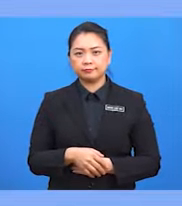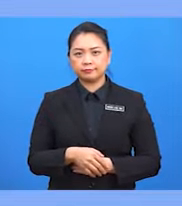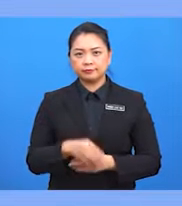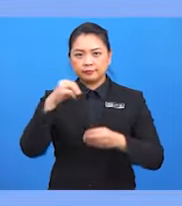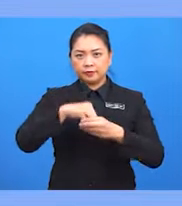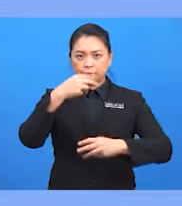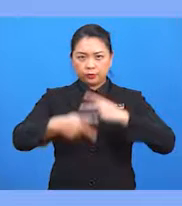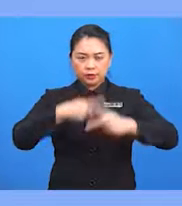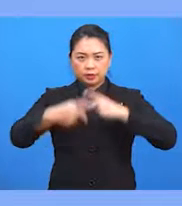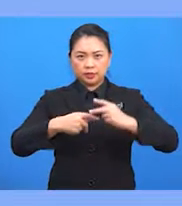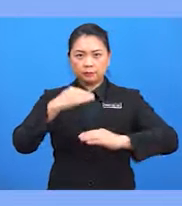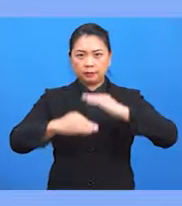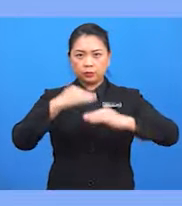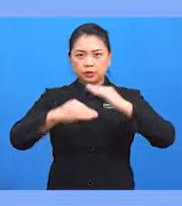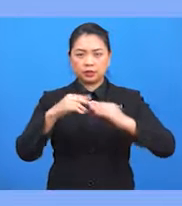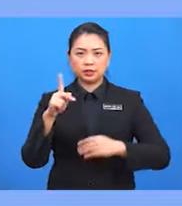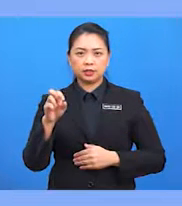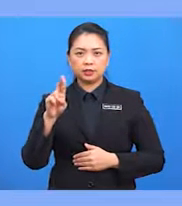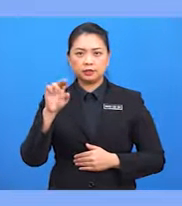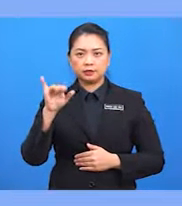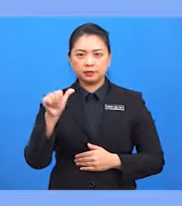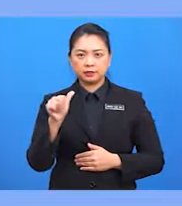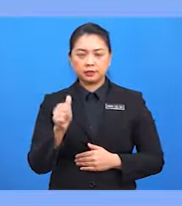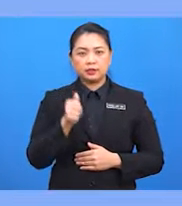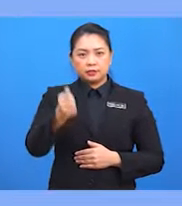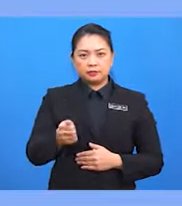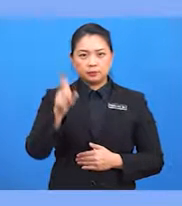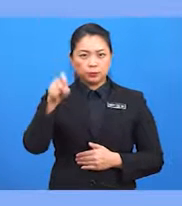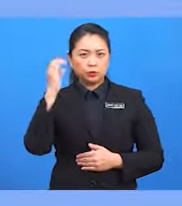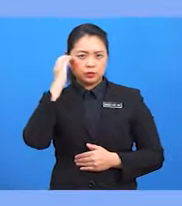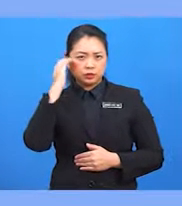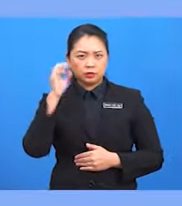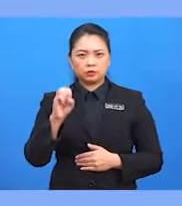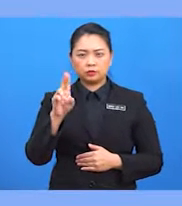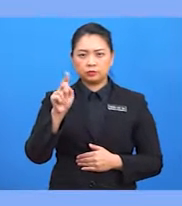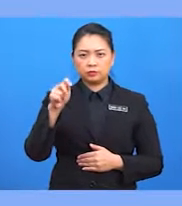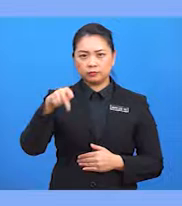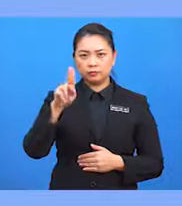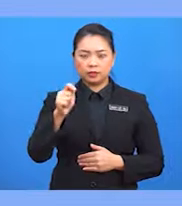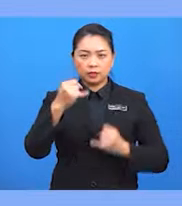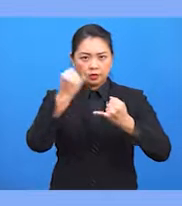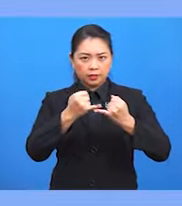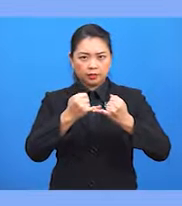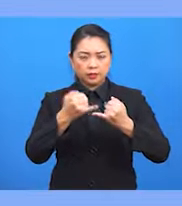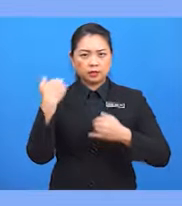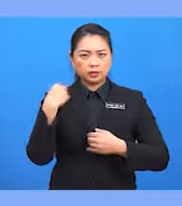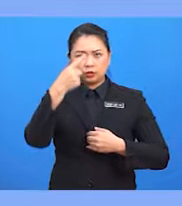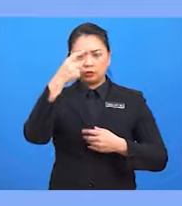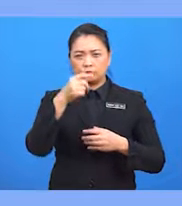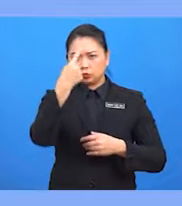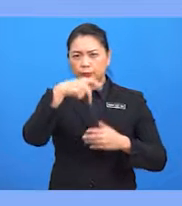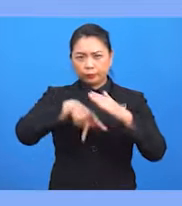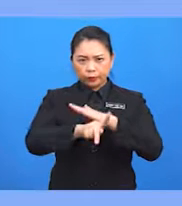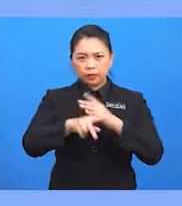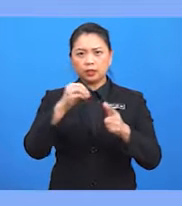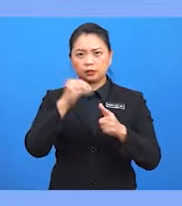Dalam proses pembangunan karya, anda perlu mengenal pasti output akhir adakah untuk dicetak atau dipaparkan pada